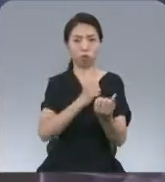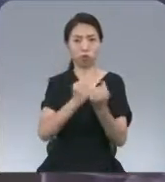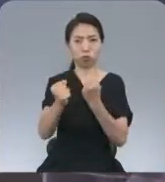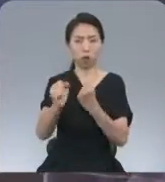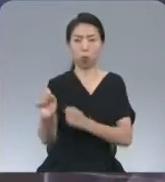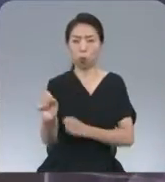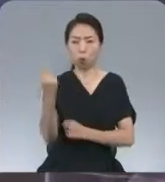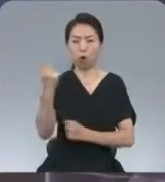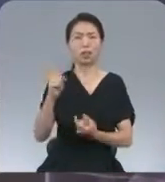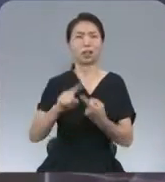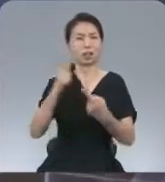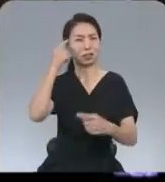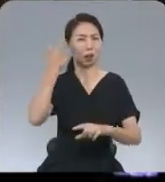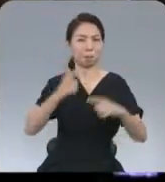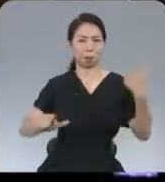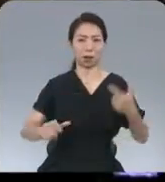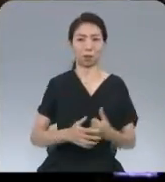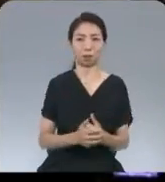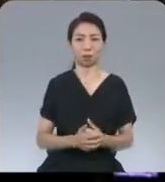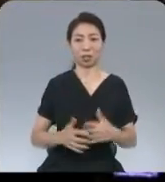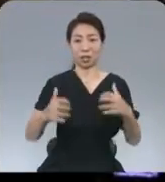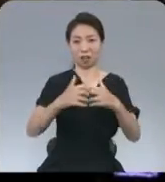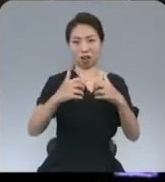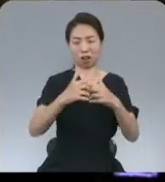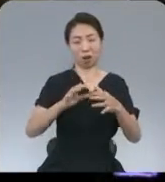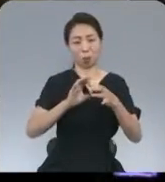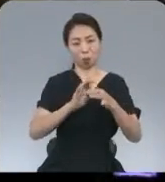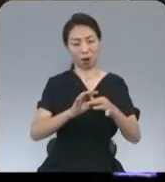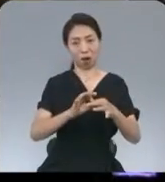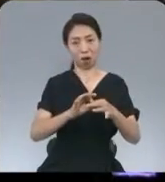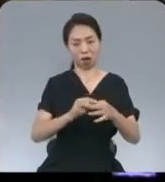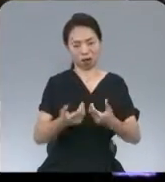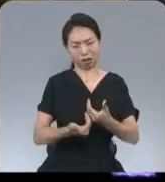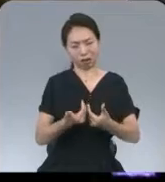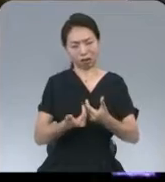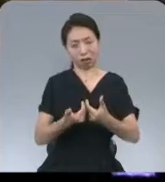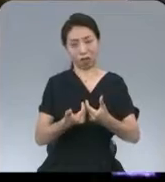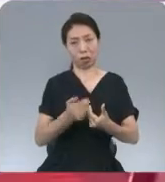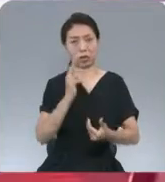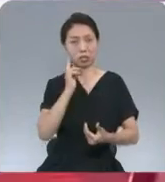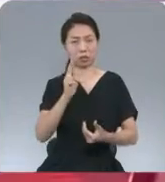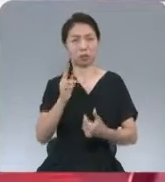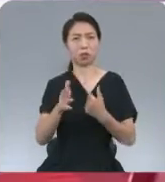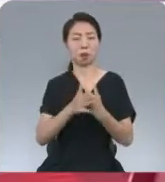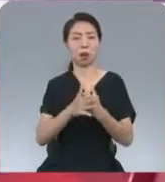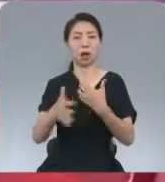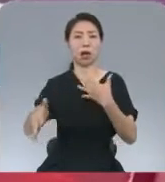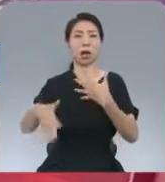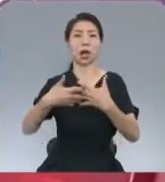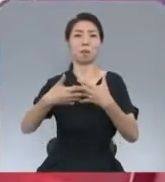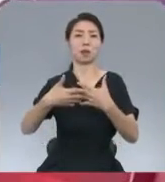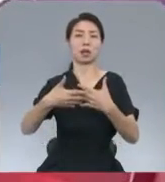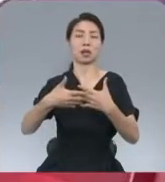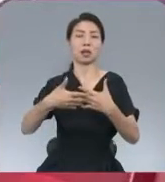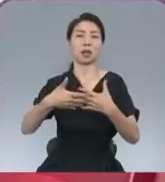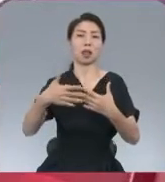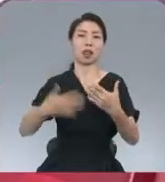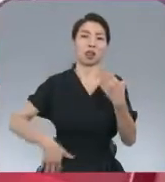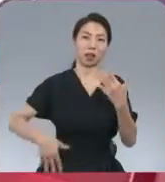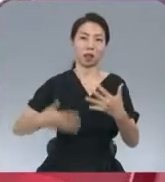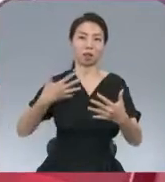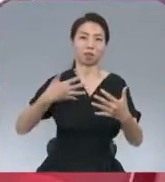главным фактором препятствующим в основу лению экономики договорились и продолжите взаимодействие и преодолевая